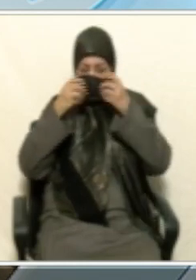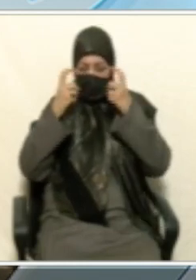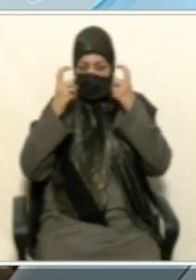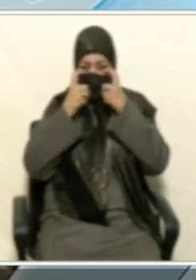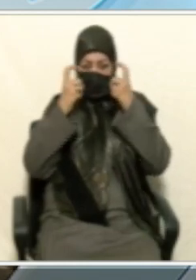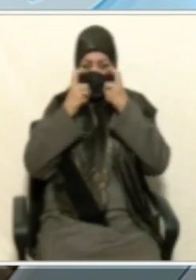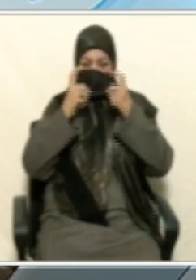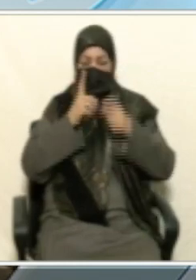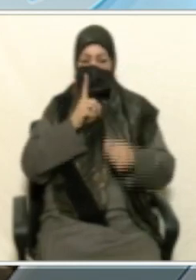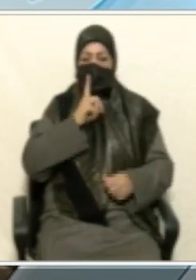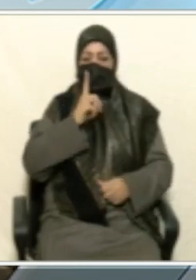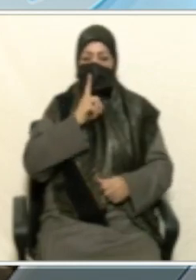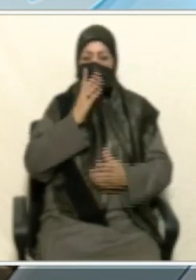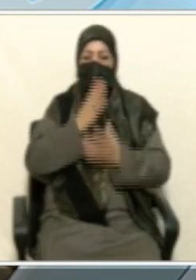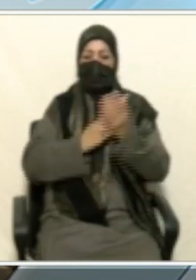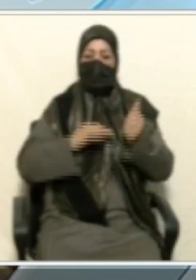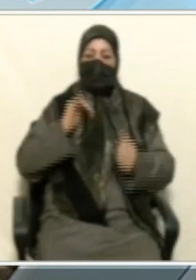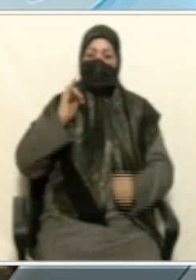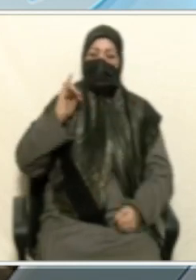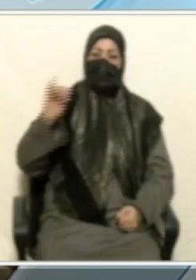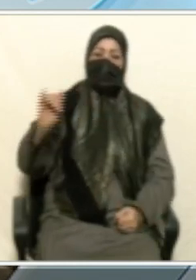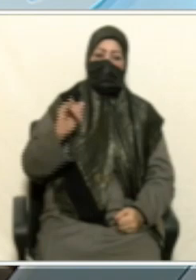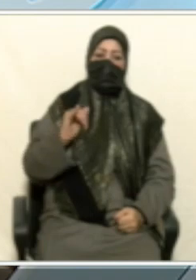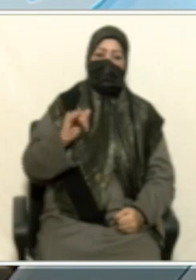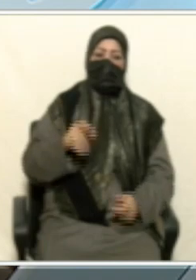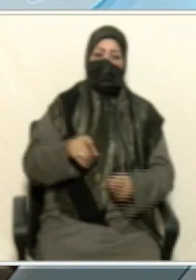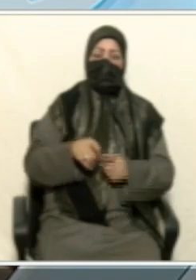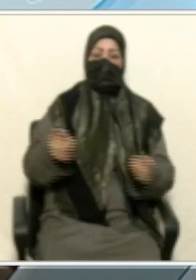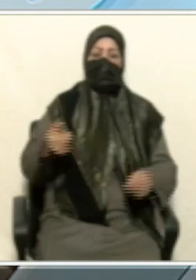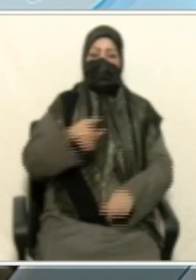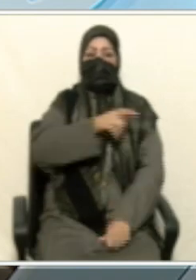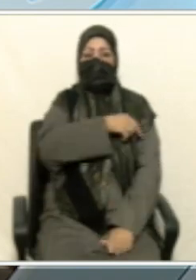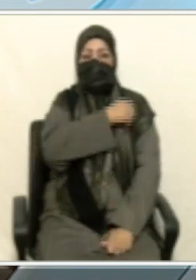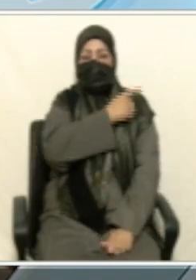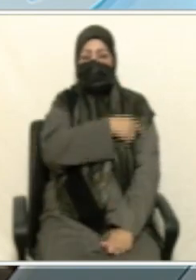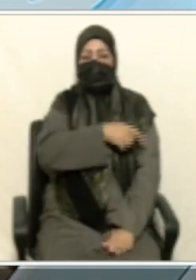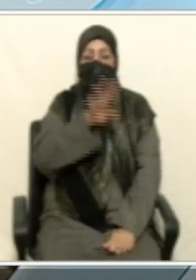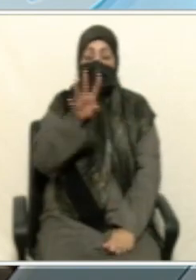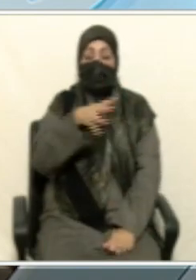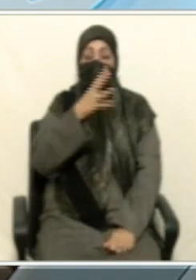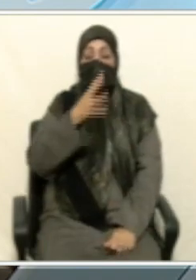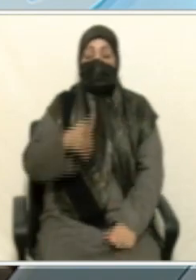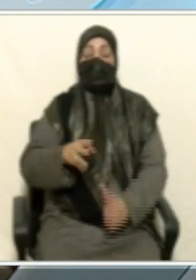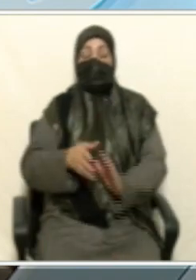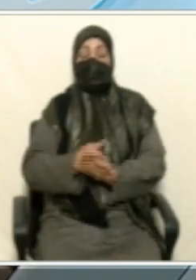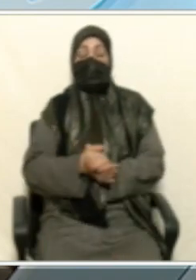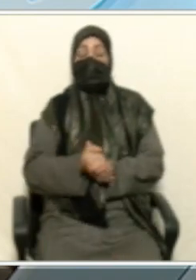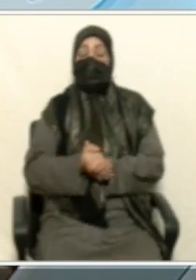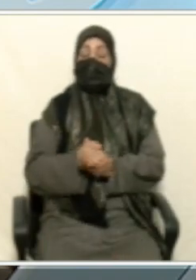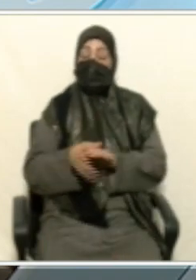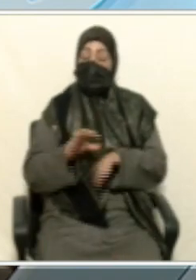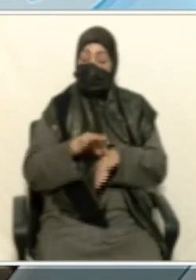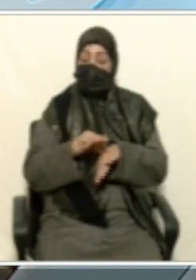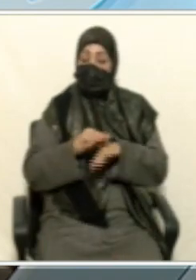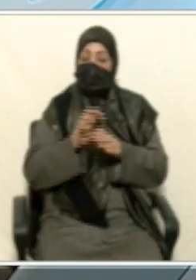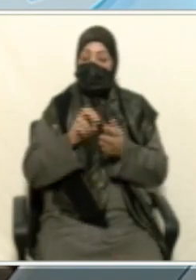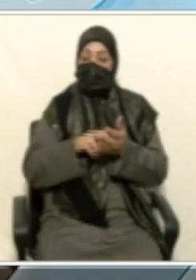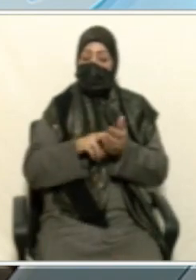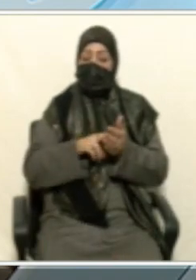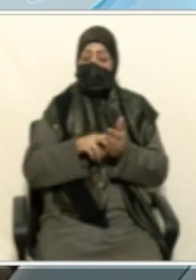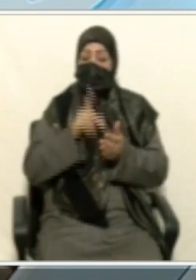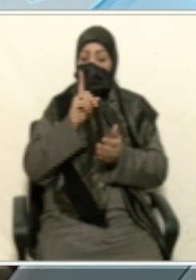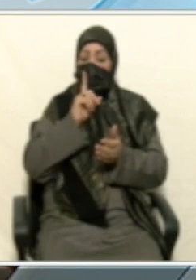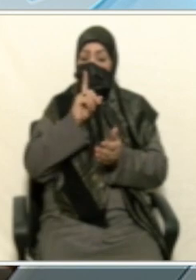هذه كبيرة من كبائر الذنوب وعظيمة من عظائم الذنوب. على الإنسان أن يتقي الله سبحانه وتعالى في والديه،